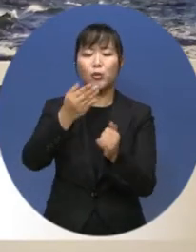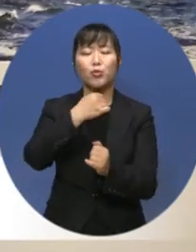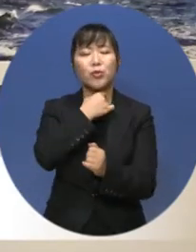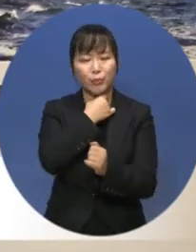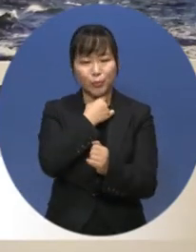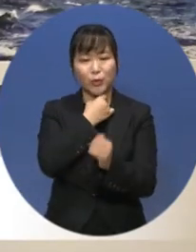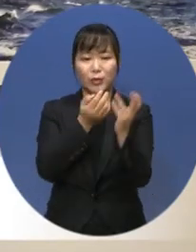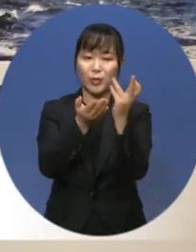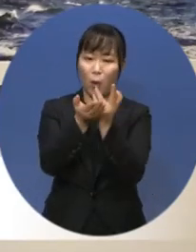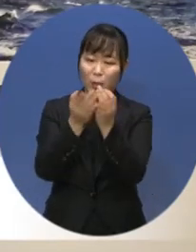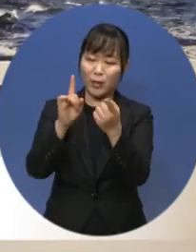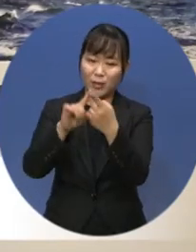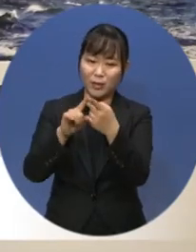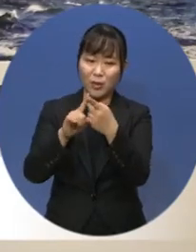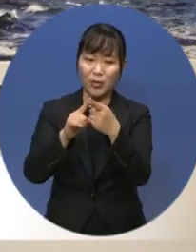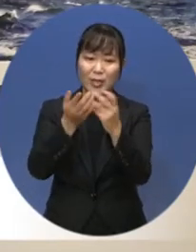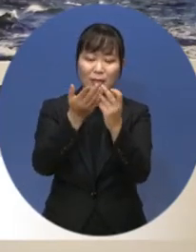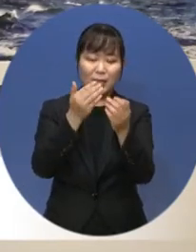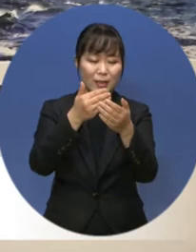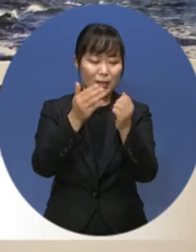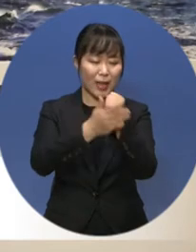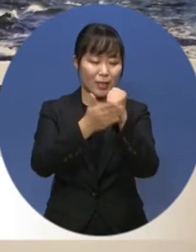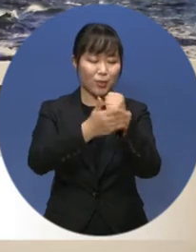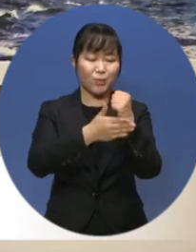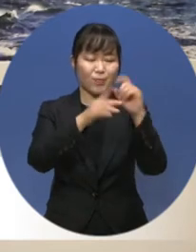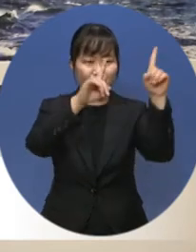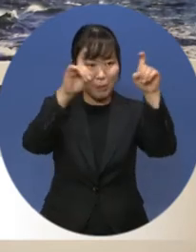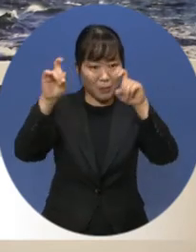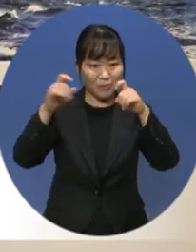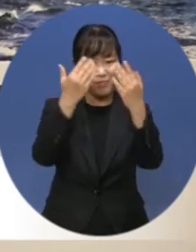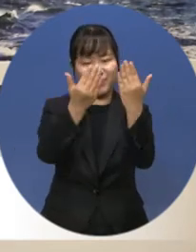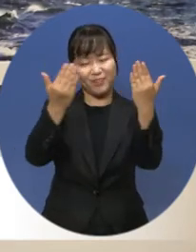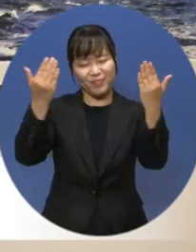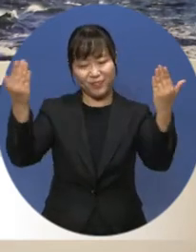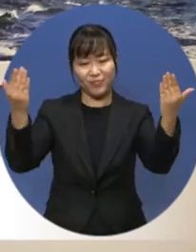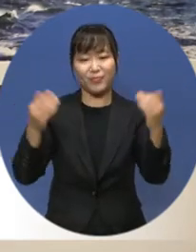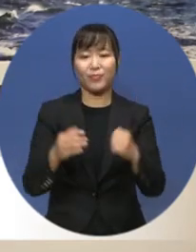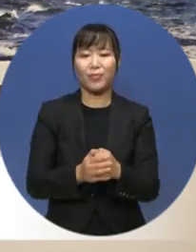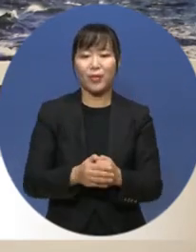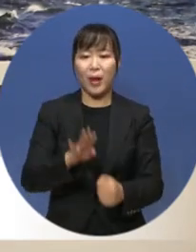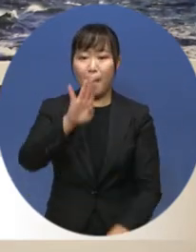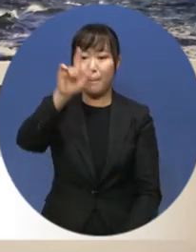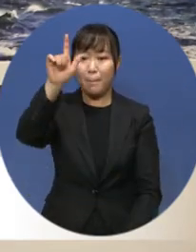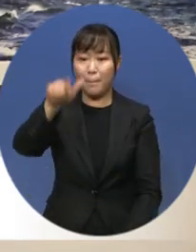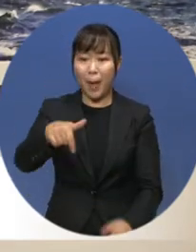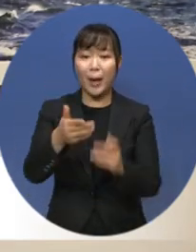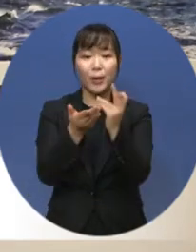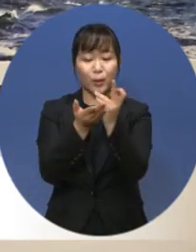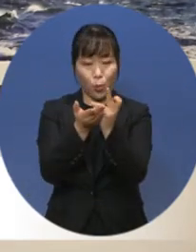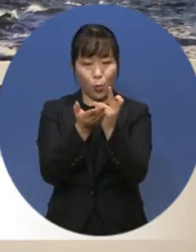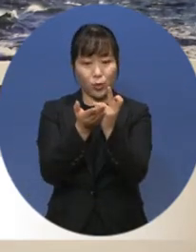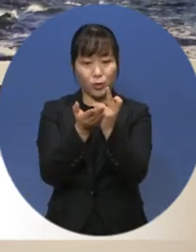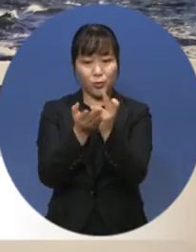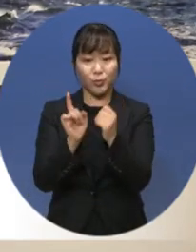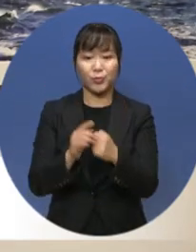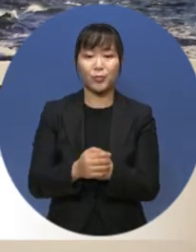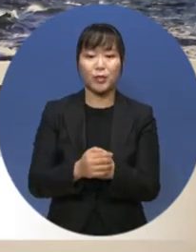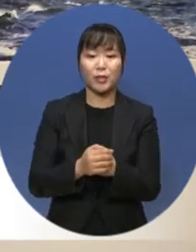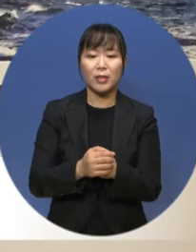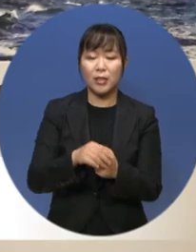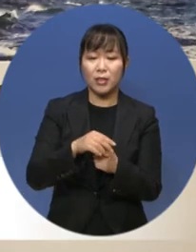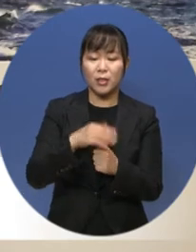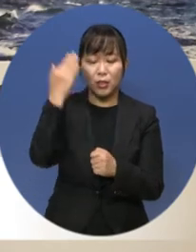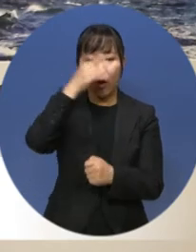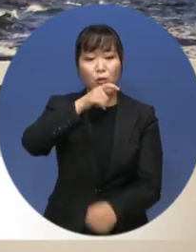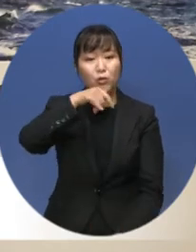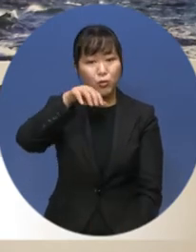섬들을 사진으로 전시하게 됐습니다. 그 백도 같은 경우에는